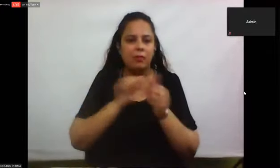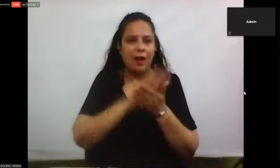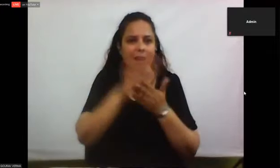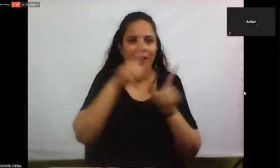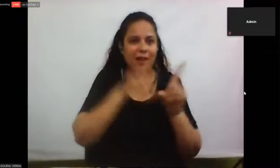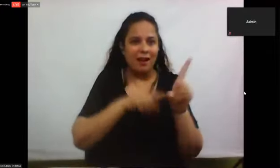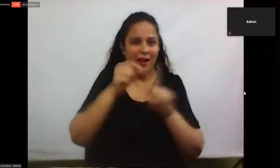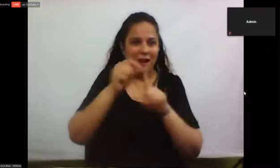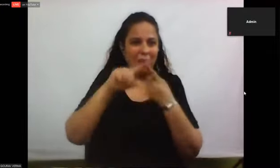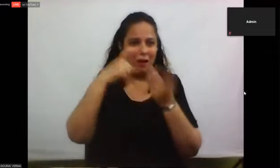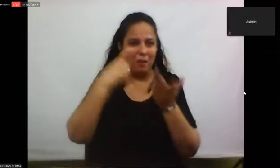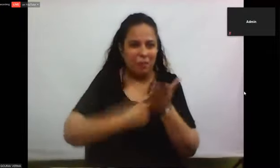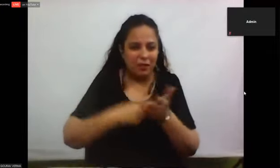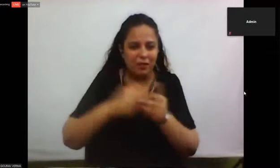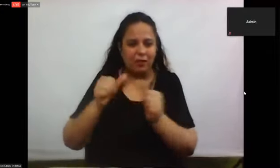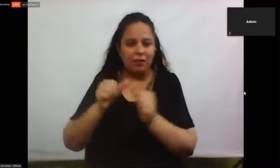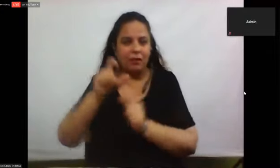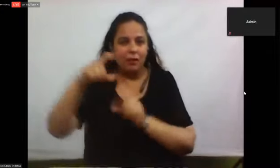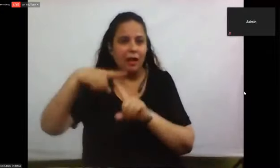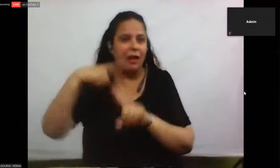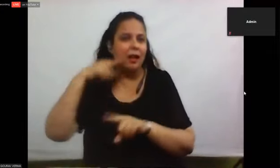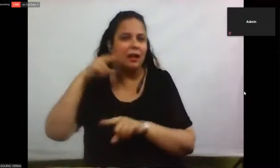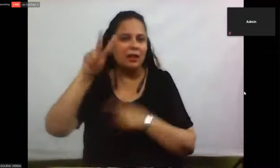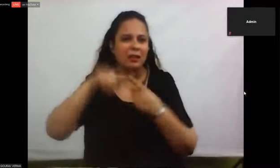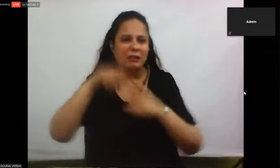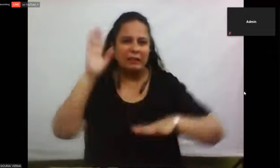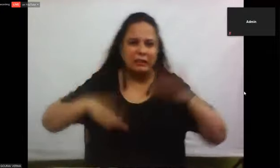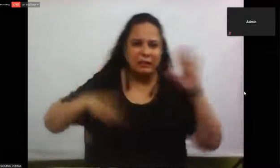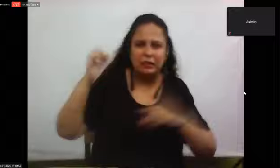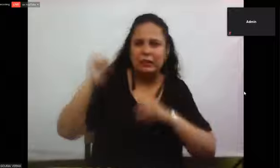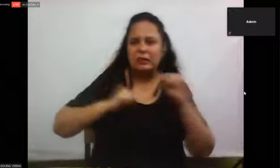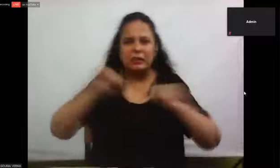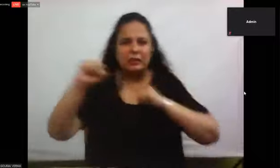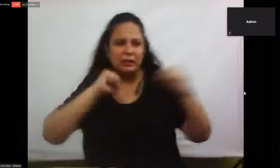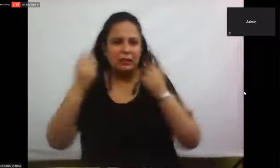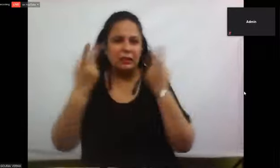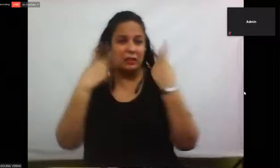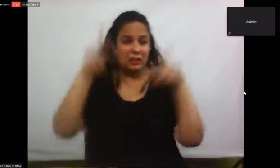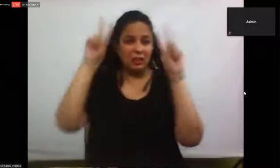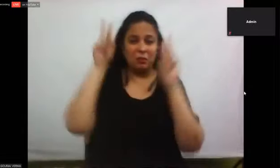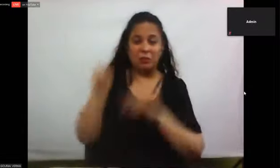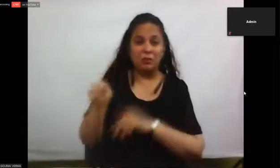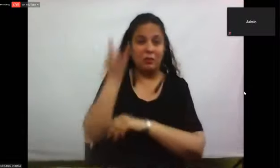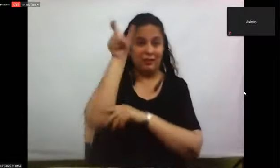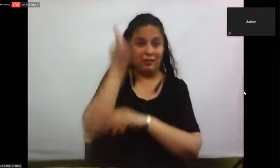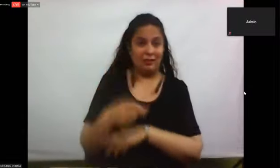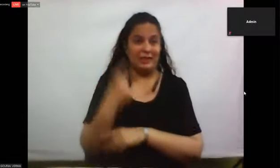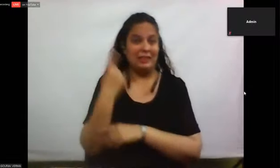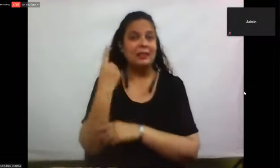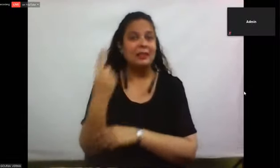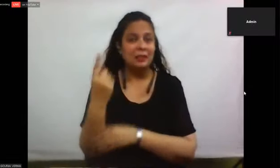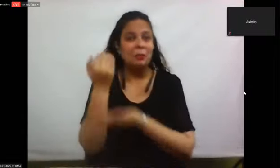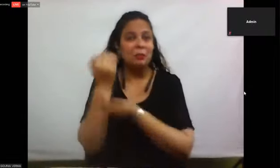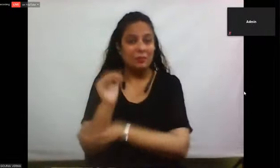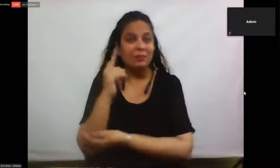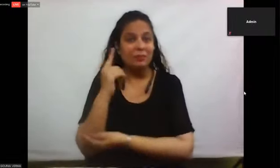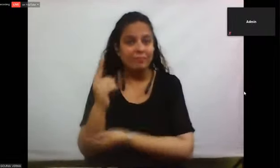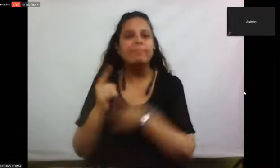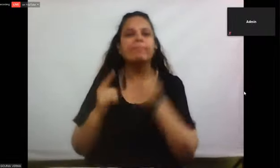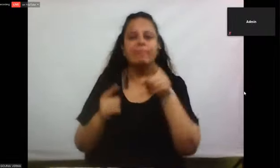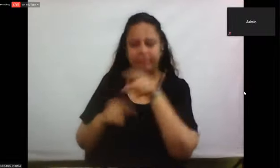ओके, व्हेन यू से सिंगल चाइल्ड, आई थिंक यू अंडरस्टैंड द इशू